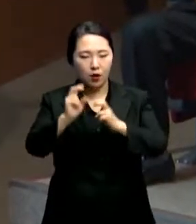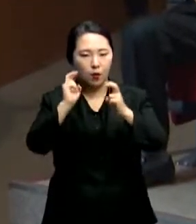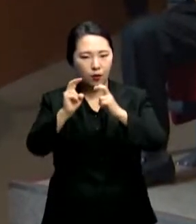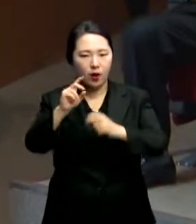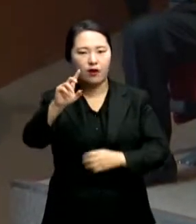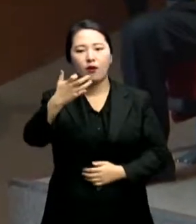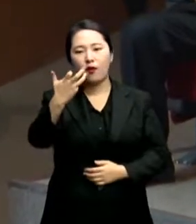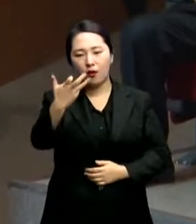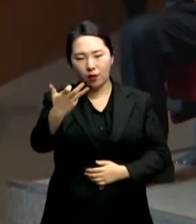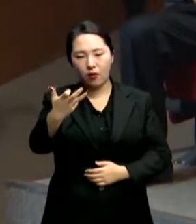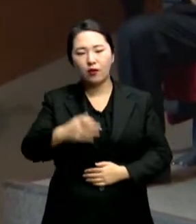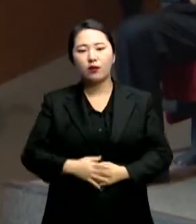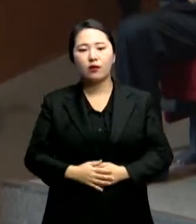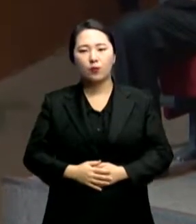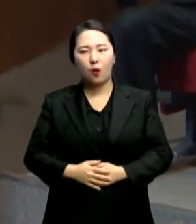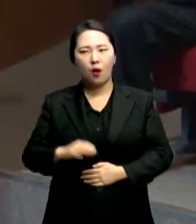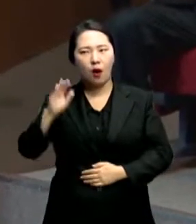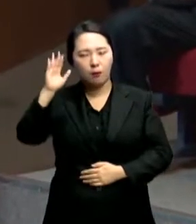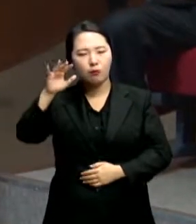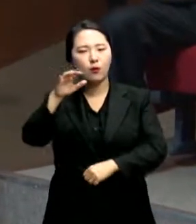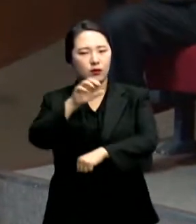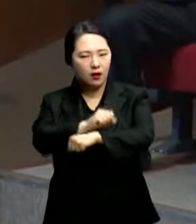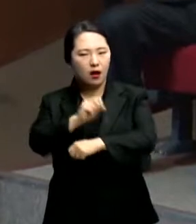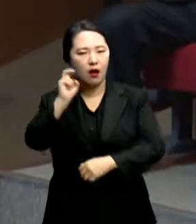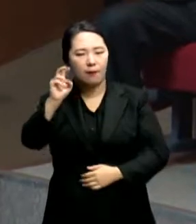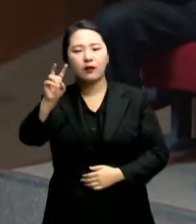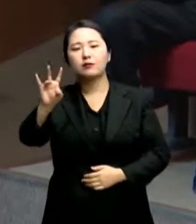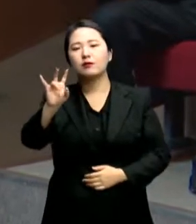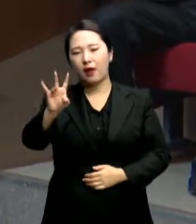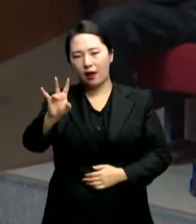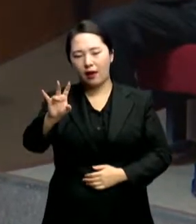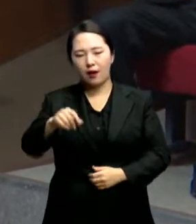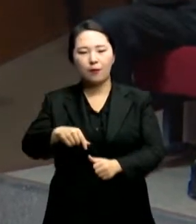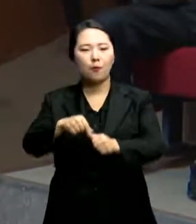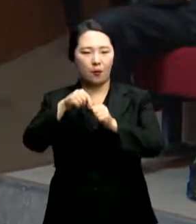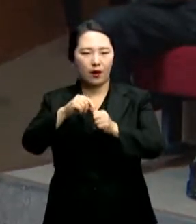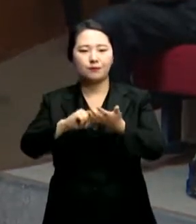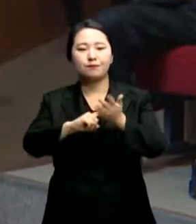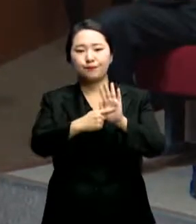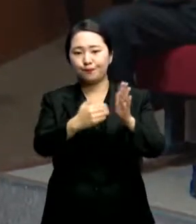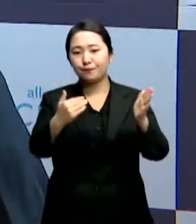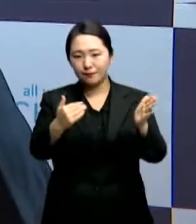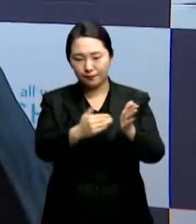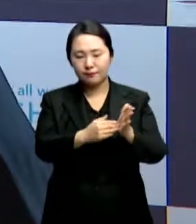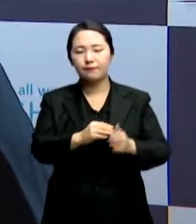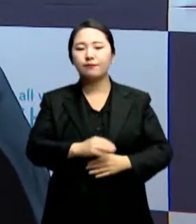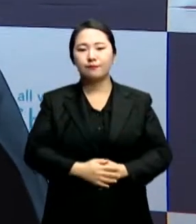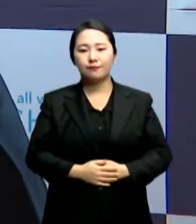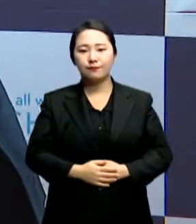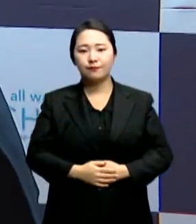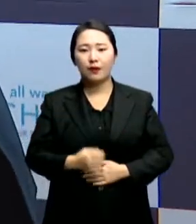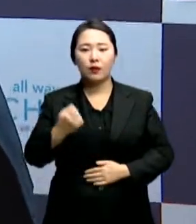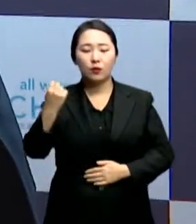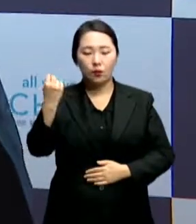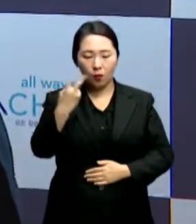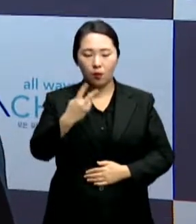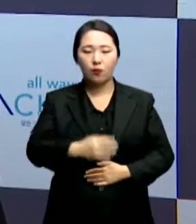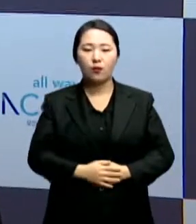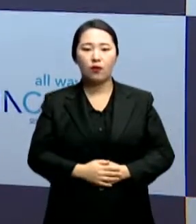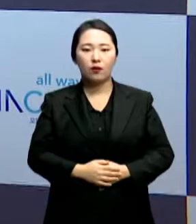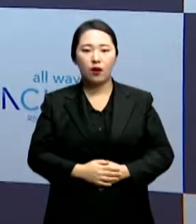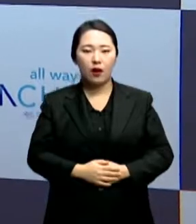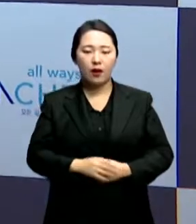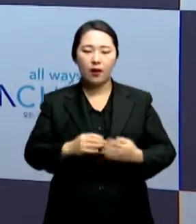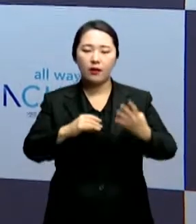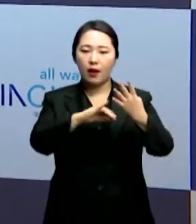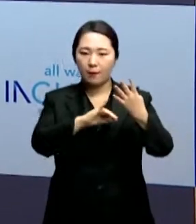18곳, 휴리엔 등 유망중소기업 24곳 등이 이름을 올렸습니다. 또 장용수 대표 등